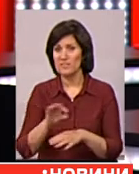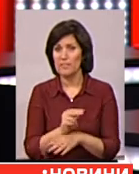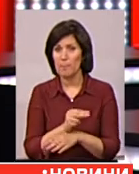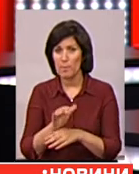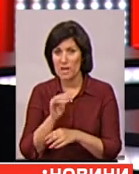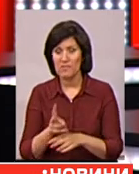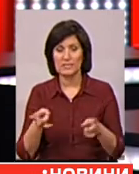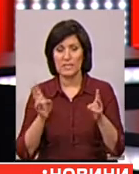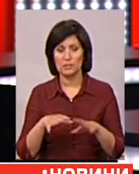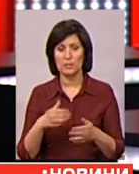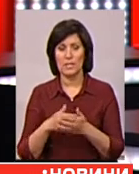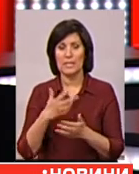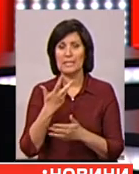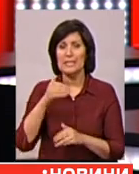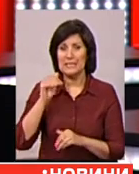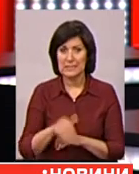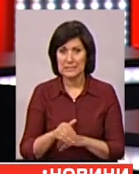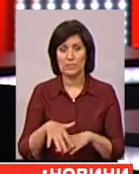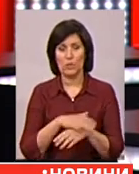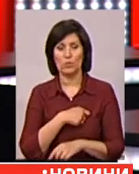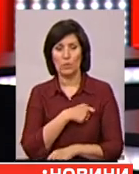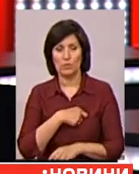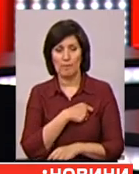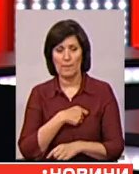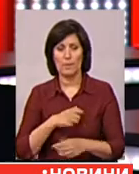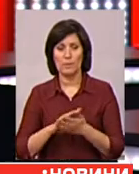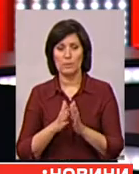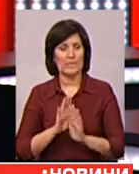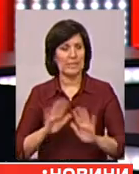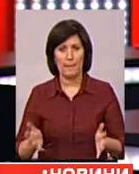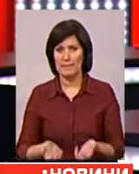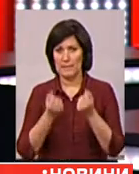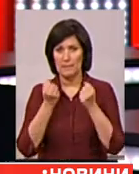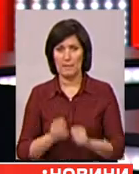поправок. Їх залишилося майже 3000. Народні депутати пропозицію не підтримали.